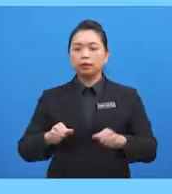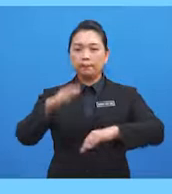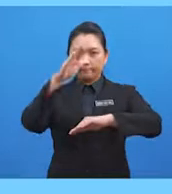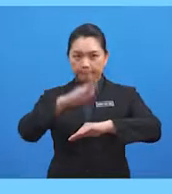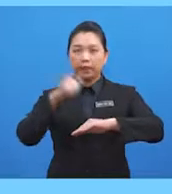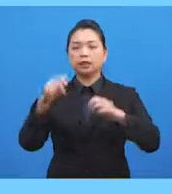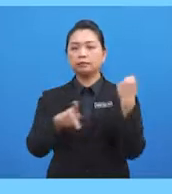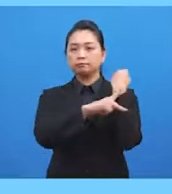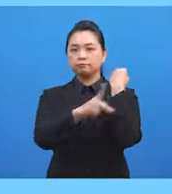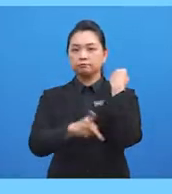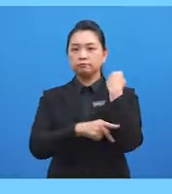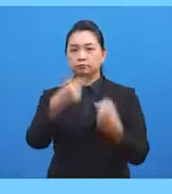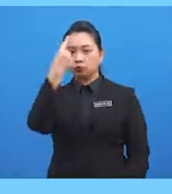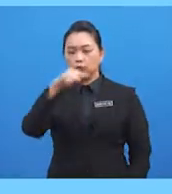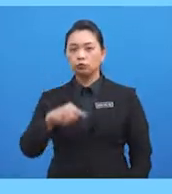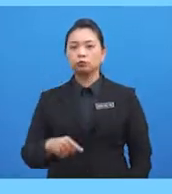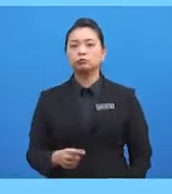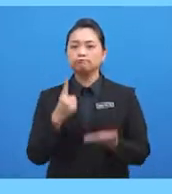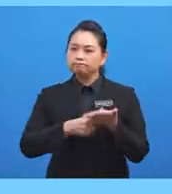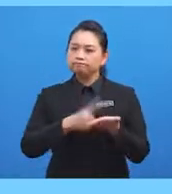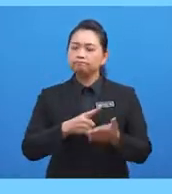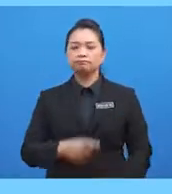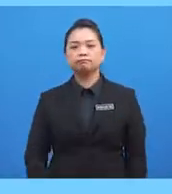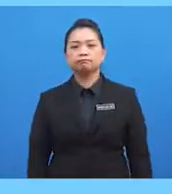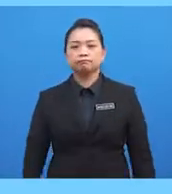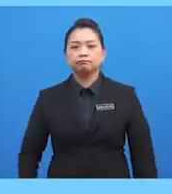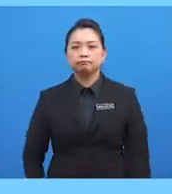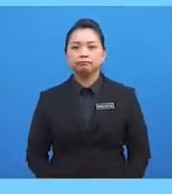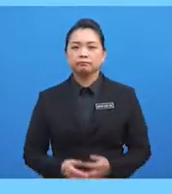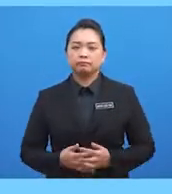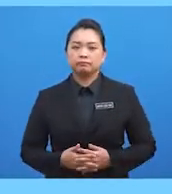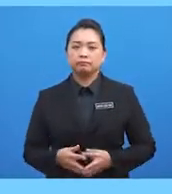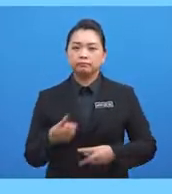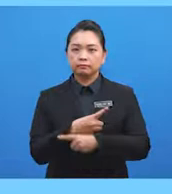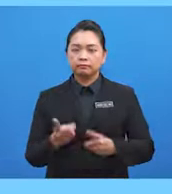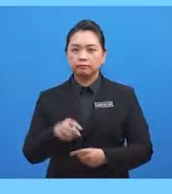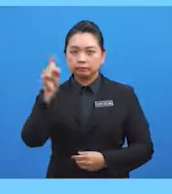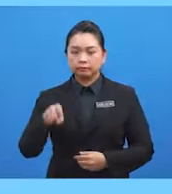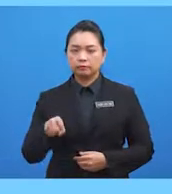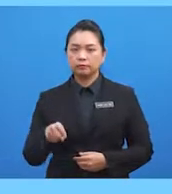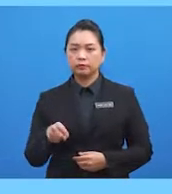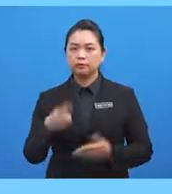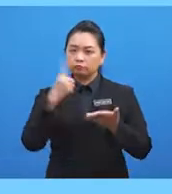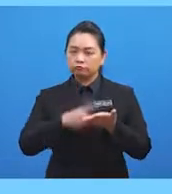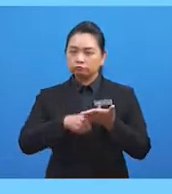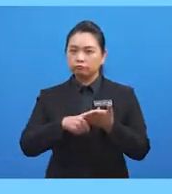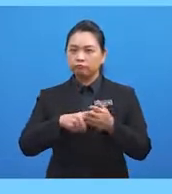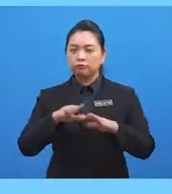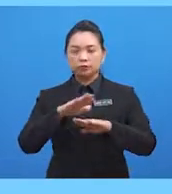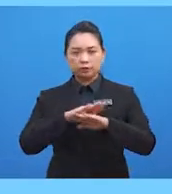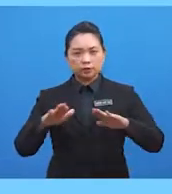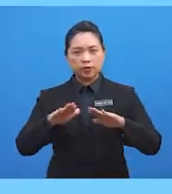memanggil Parlimen untuk bersidang. Dewan hendaklah bersidang tidak lebih dari